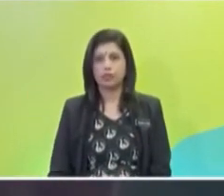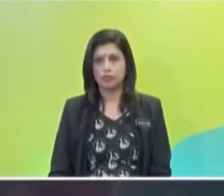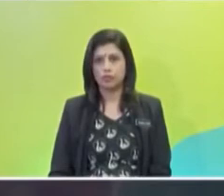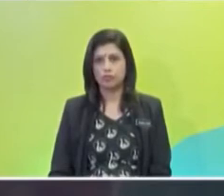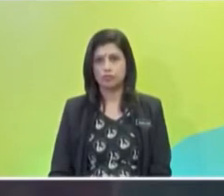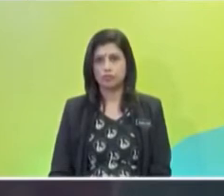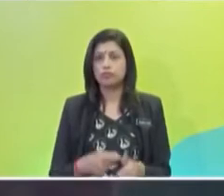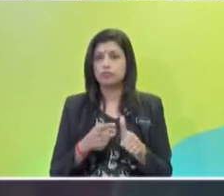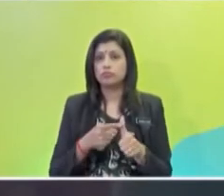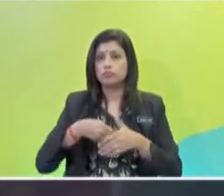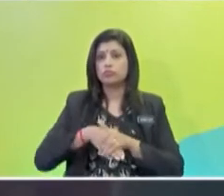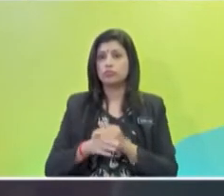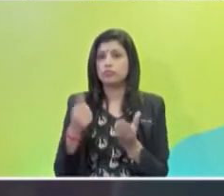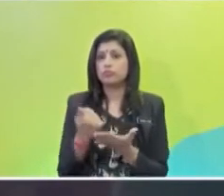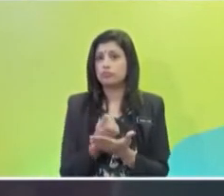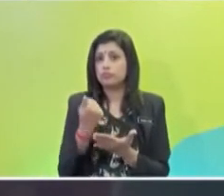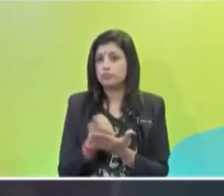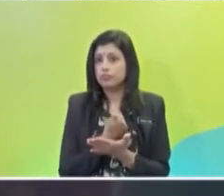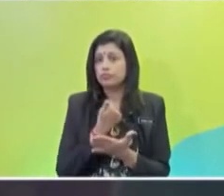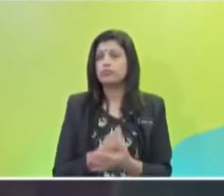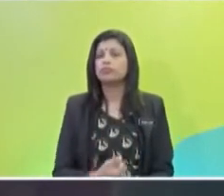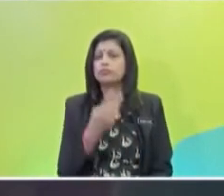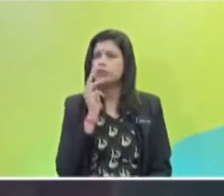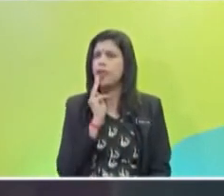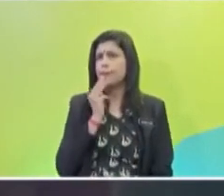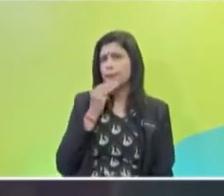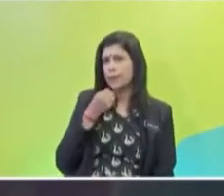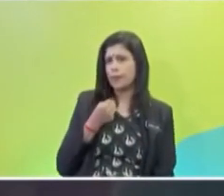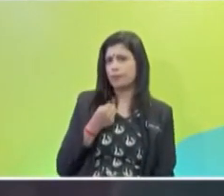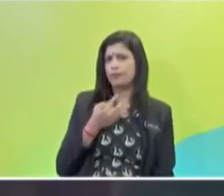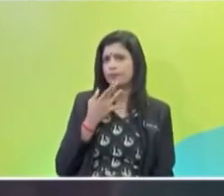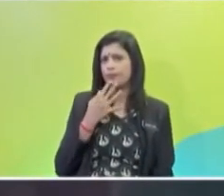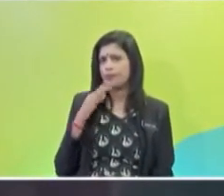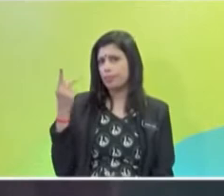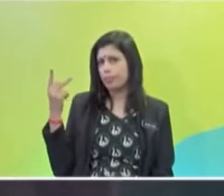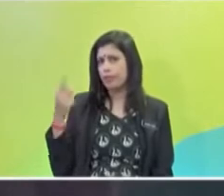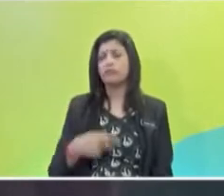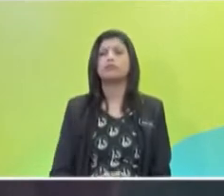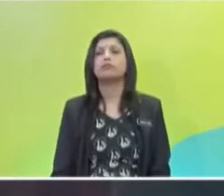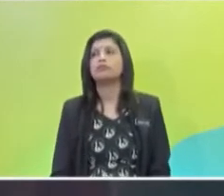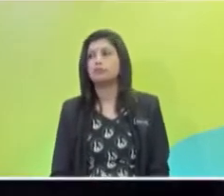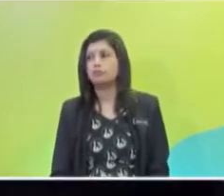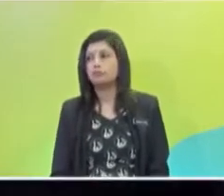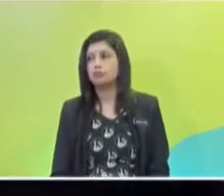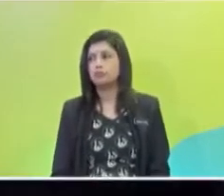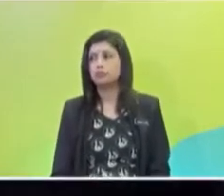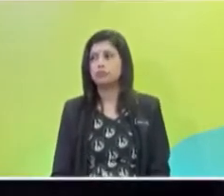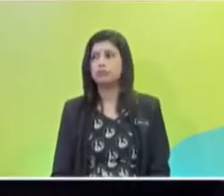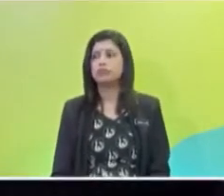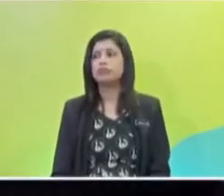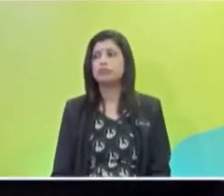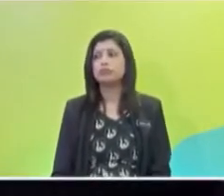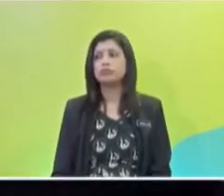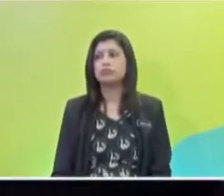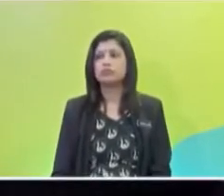pertama ialah buah mangga. Buah mangga nampak manis sebab manis. Dah warna kuning. Macam-macam warna kan? Okay, kemudian kita